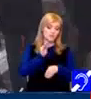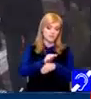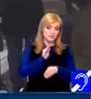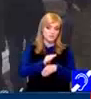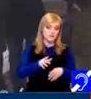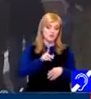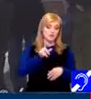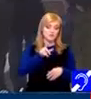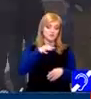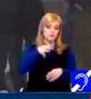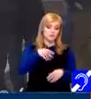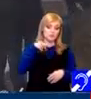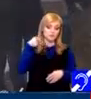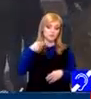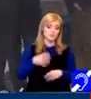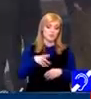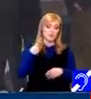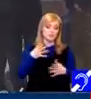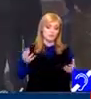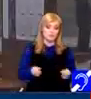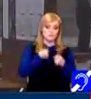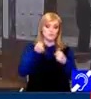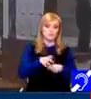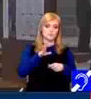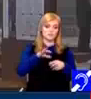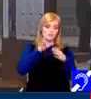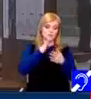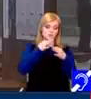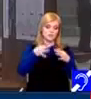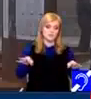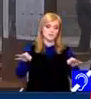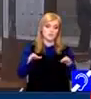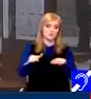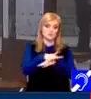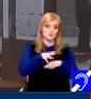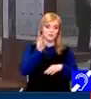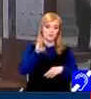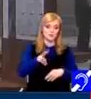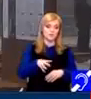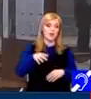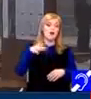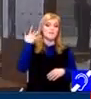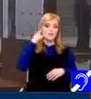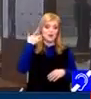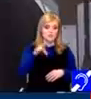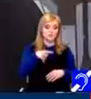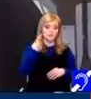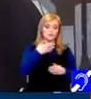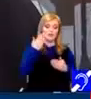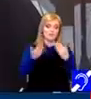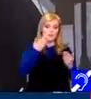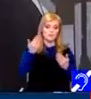afirmațiile președintelui rus și își reafirmă sprijinul pentru suveranitatea și integritatea teritorială a Ucrainei. Washingtonul a repetat că referendumul